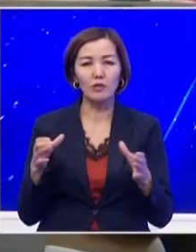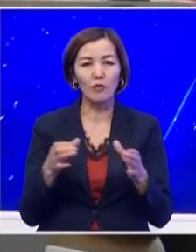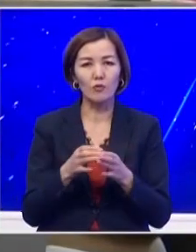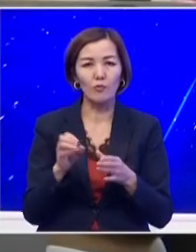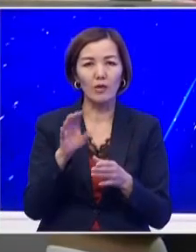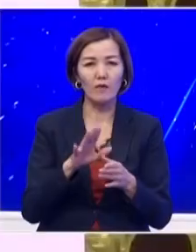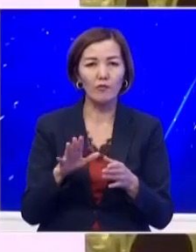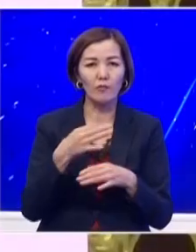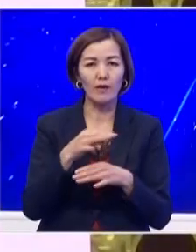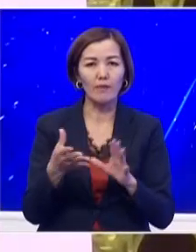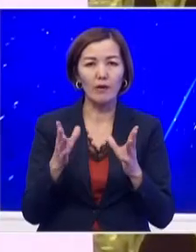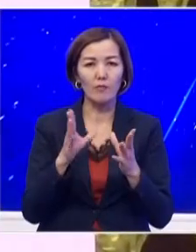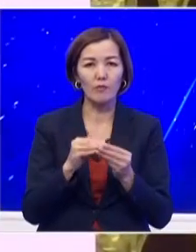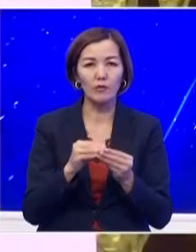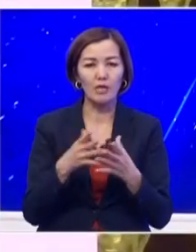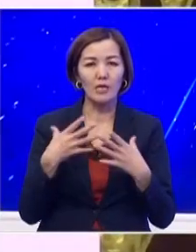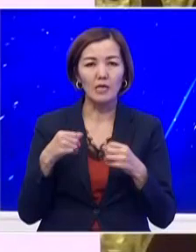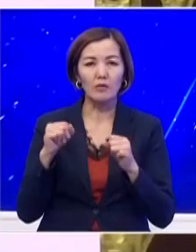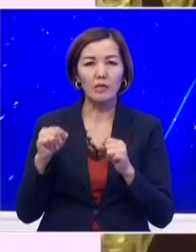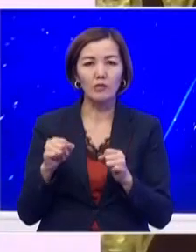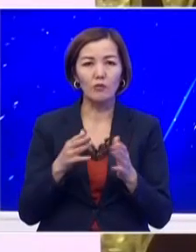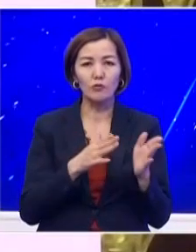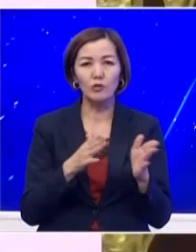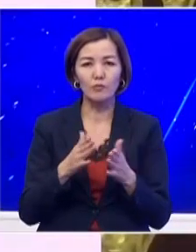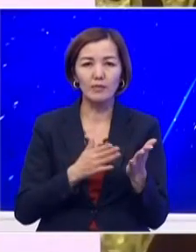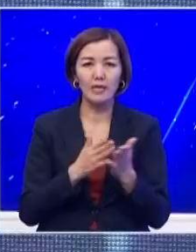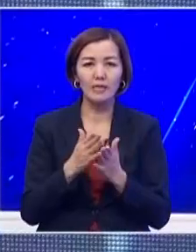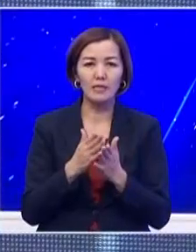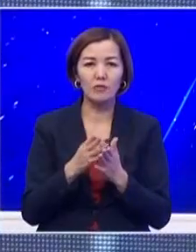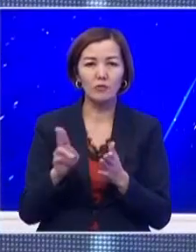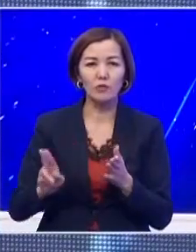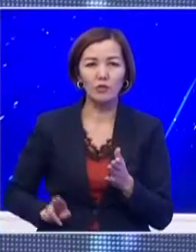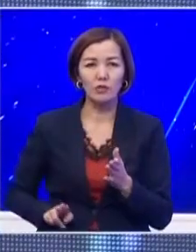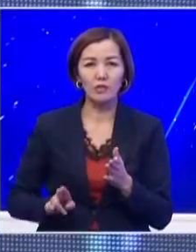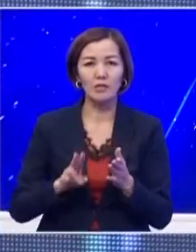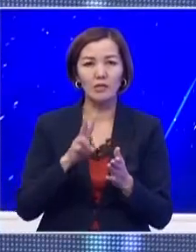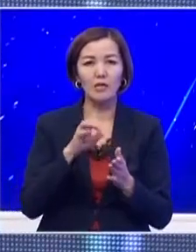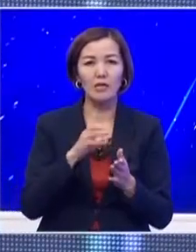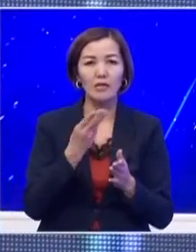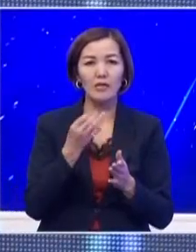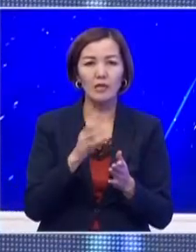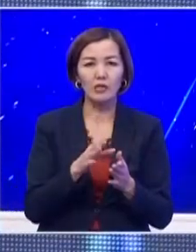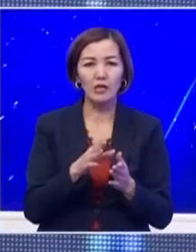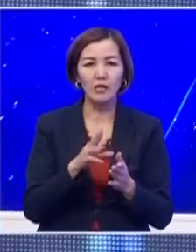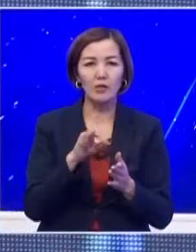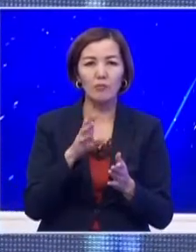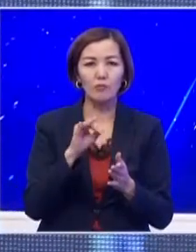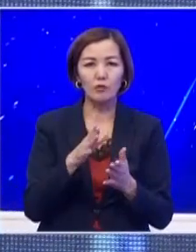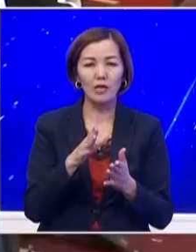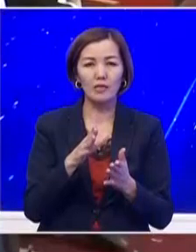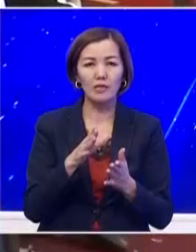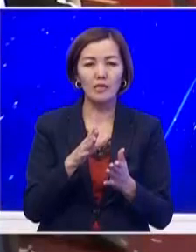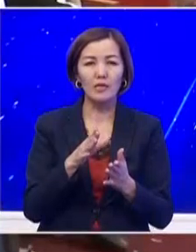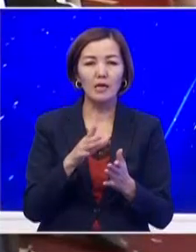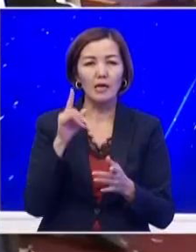ұйымы Еуропалық аймағы бойынша елдердегі денсаулық сақтау жүйесі мен саясаты жөніндегі директоры Наташа Азаппарди